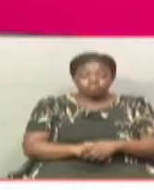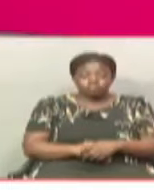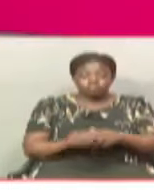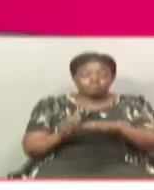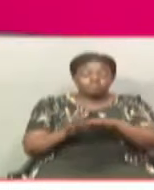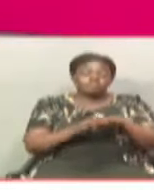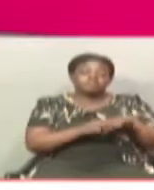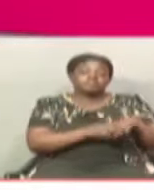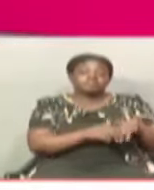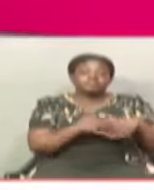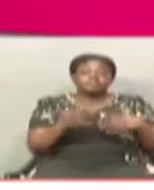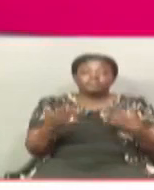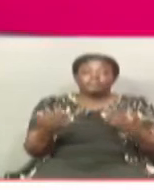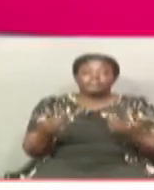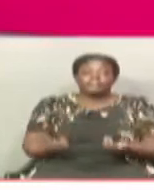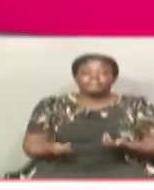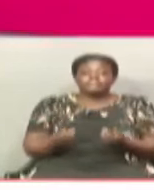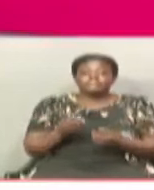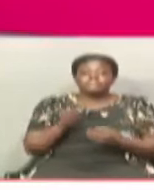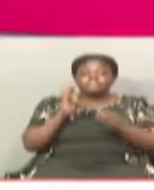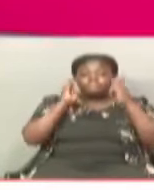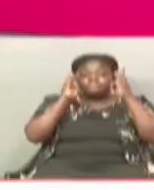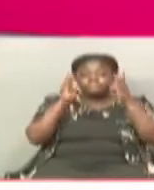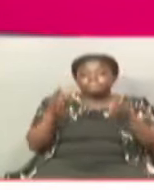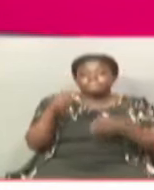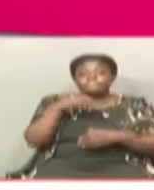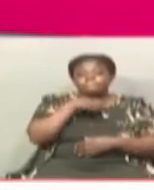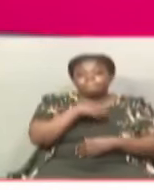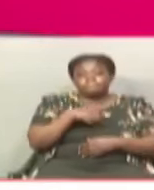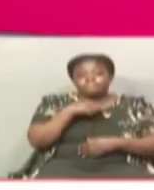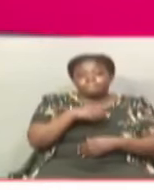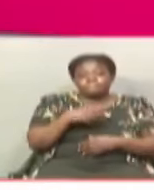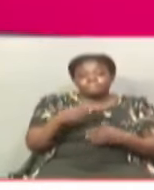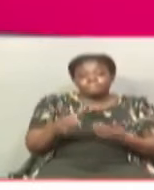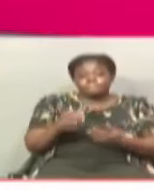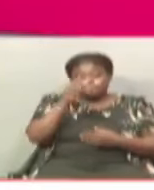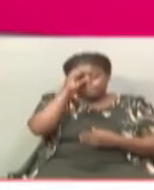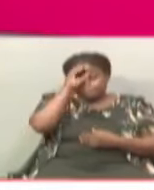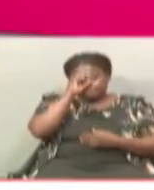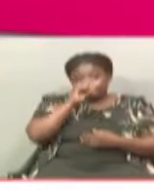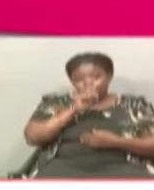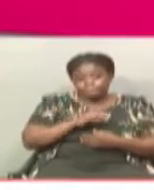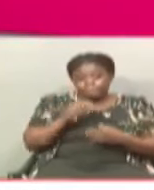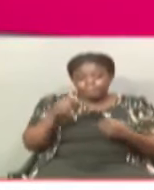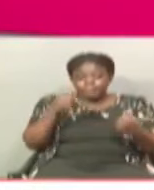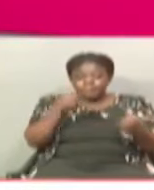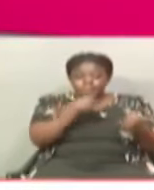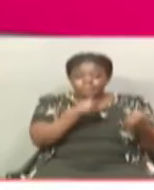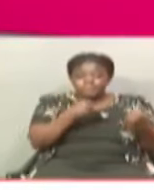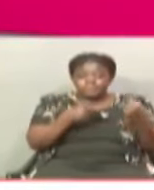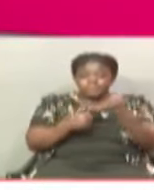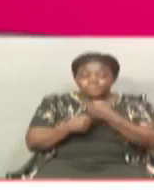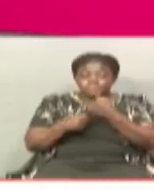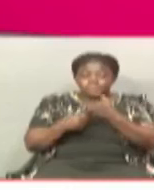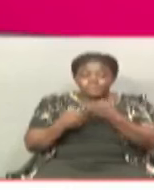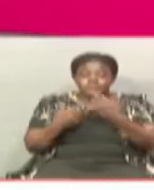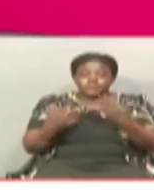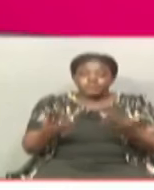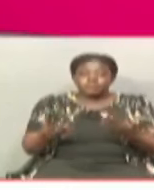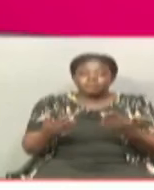Eyo nga tuvuddeyo ate ekiraamo kitabudde Mulekwa n'afunya engumi